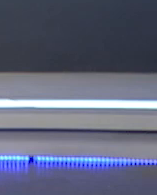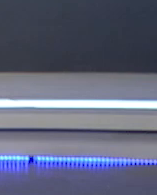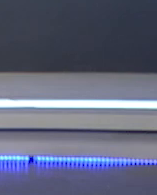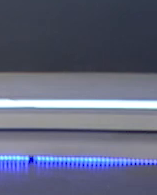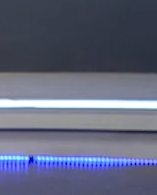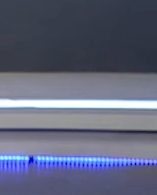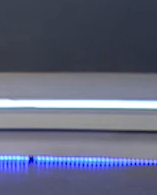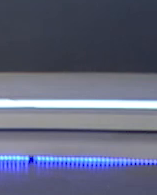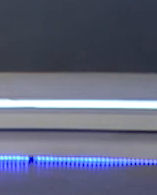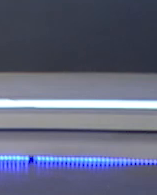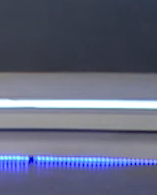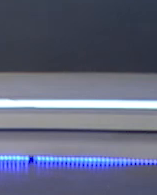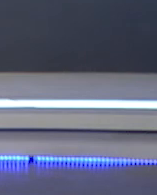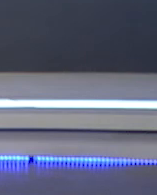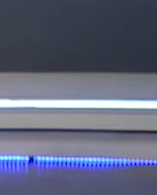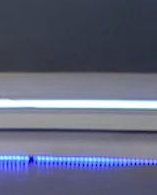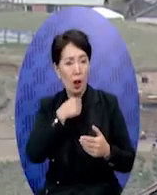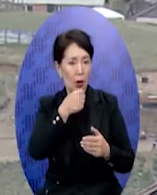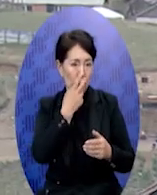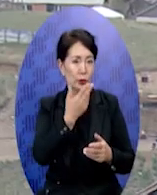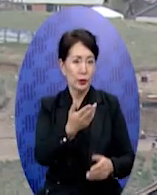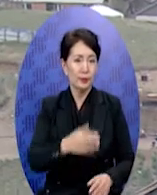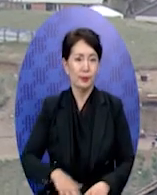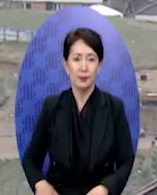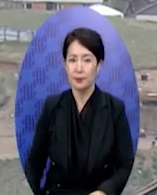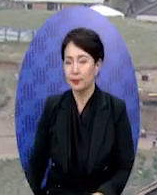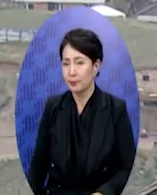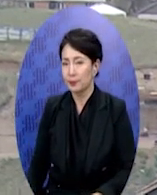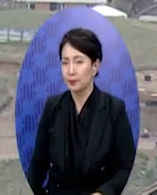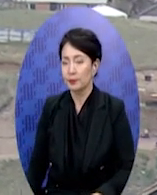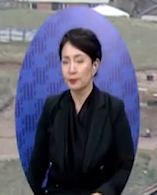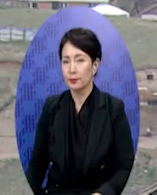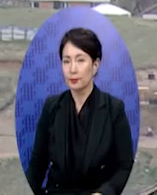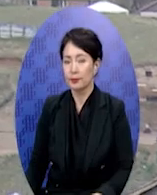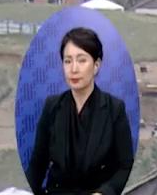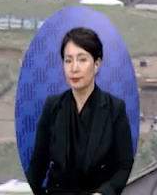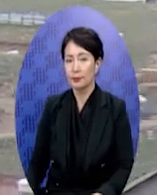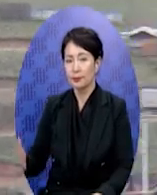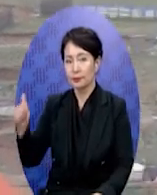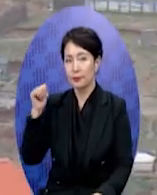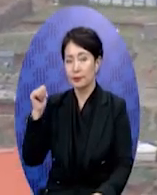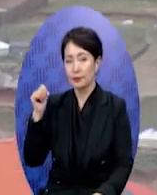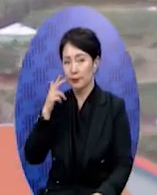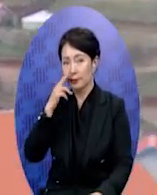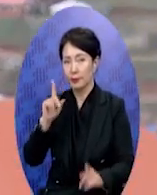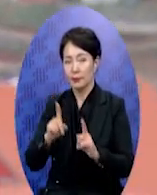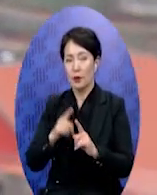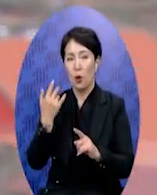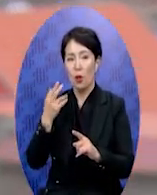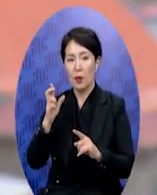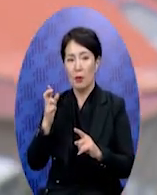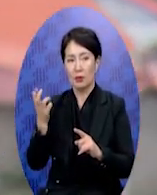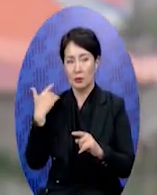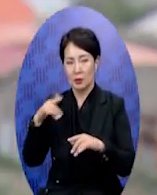хэрэгжих вэ? Эдгээр асуултанд хариулт тайлаа. Миний ард харагдаж байгаа шиг Улаанбаатар хотын